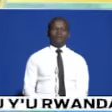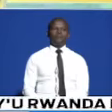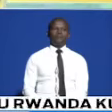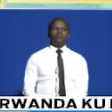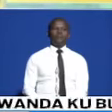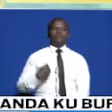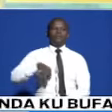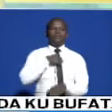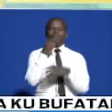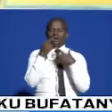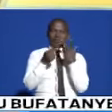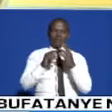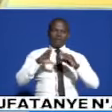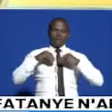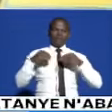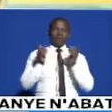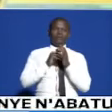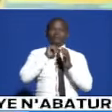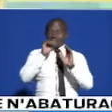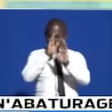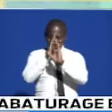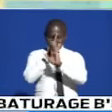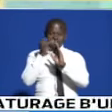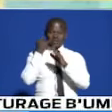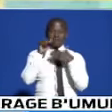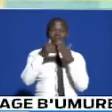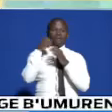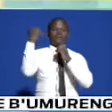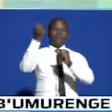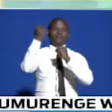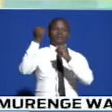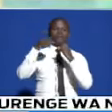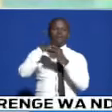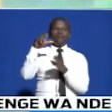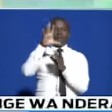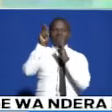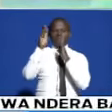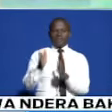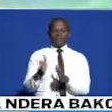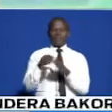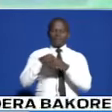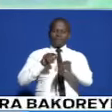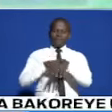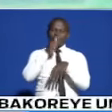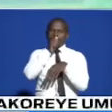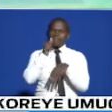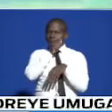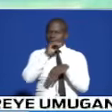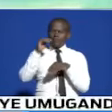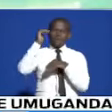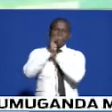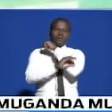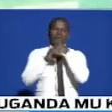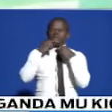Mfite ikintu nemera kandi ntigeze mpisha, niba hari kandidatire y'umunyafrika ku mwanya w'umunyamabanga w'umuryango w'ibihugu